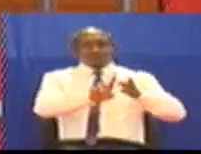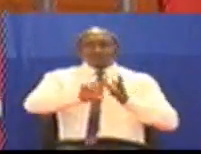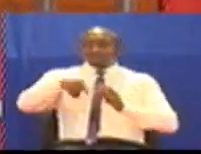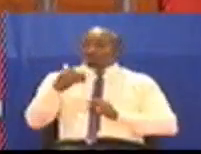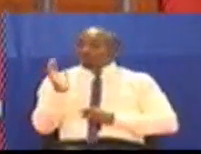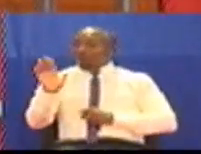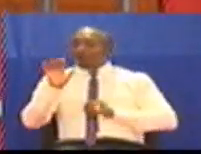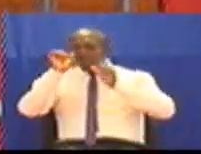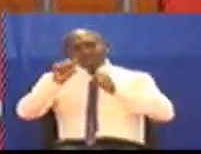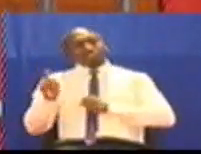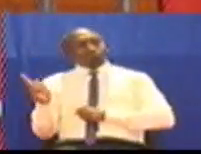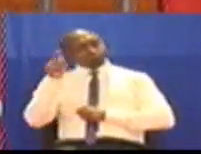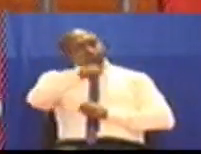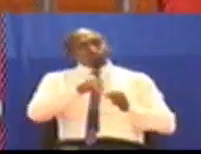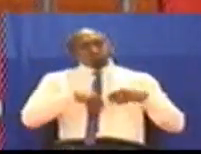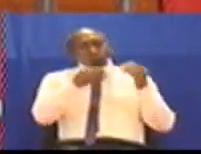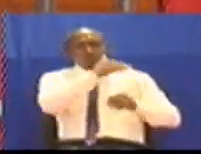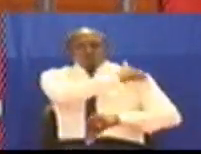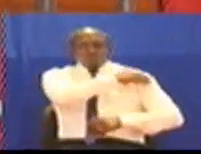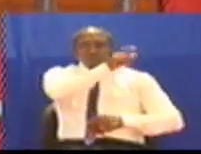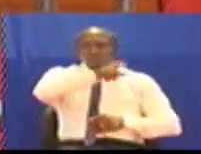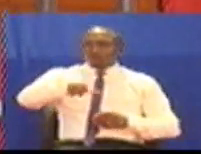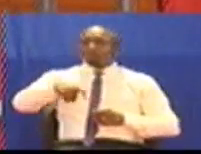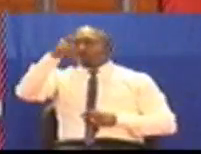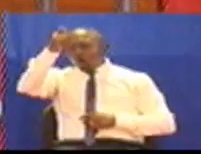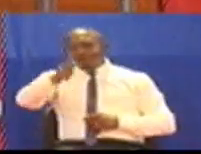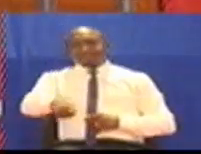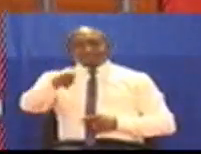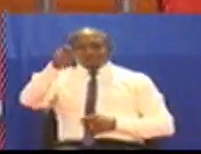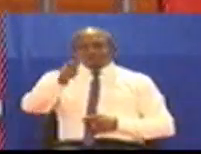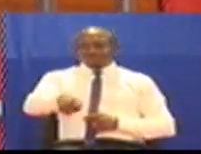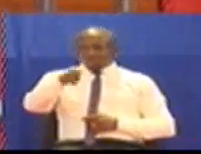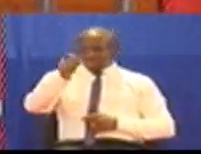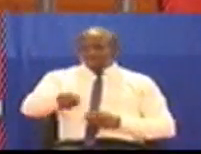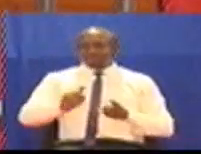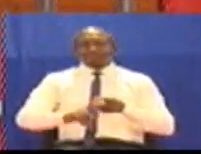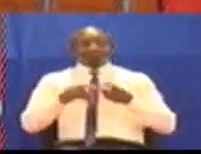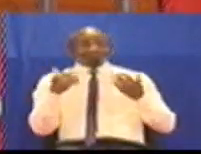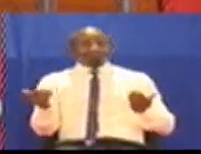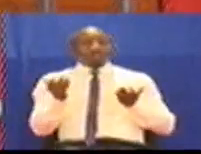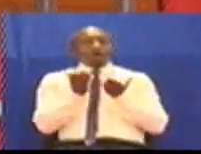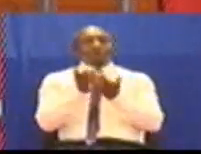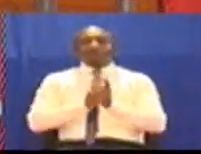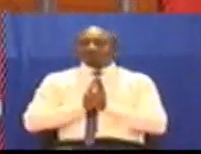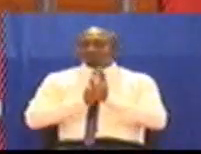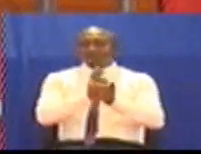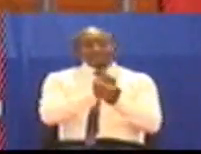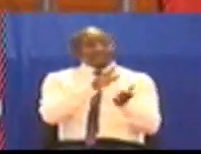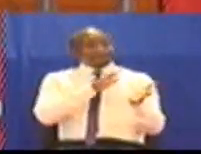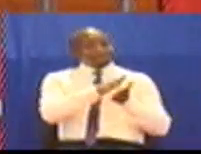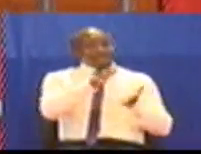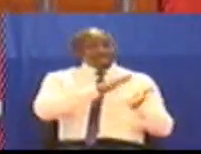kule kuhudumia watu. Ninawapongeza sana sana sana. Na ninaomba tufate maelekezo